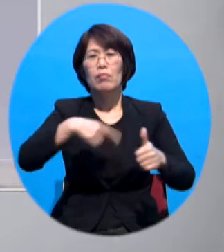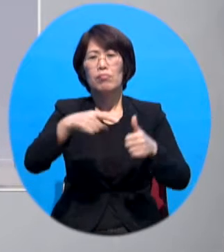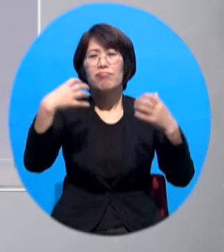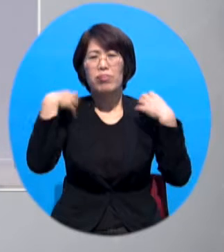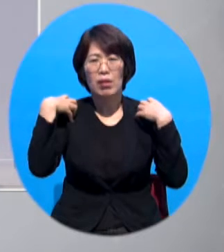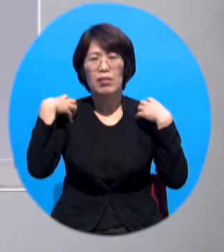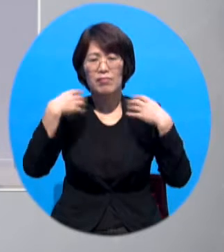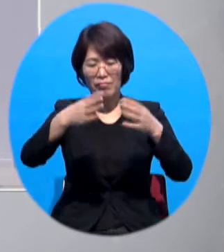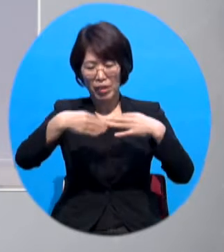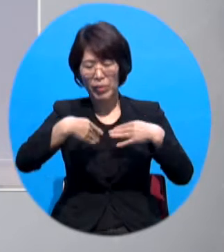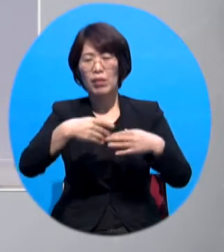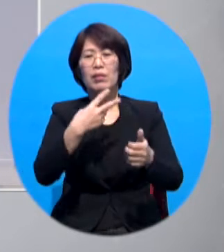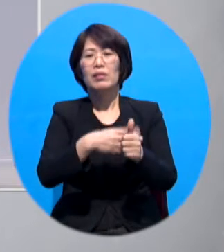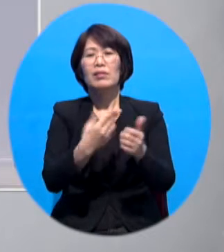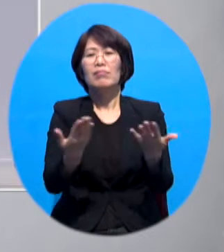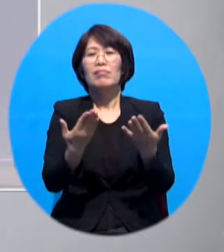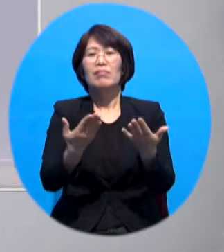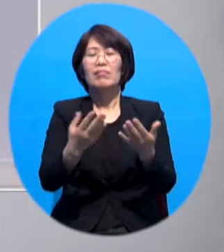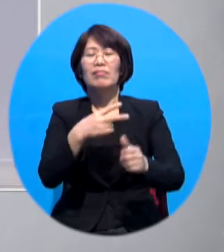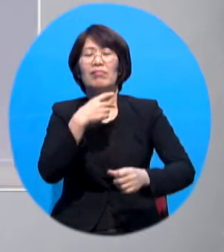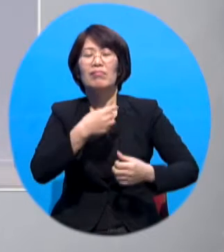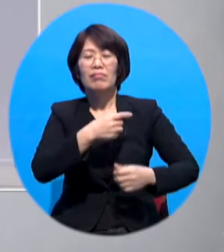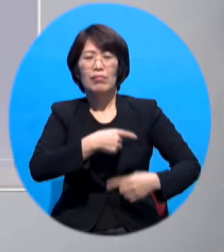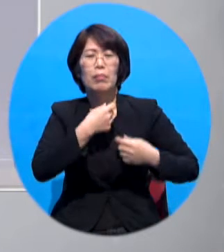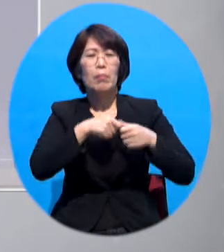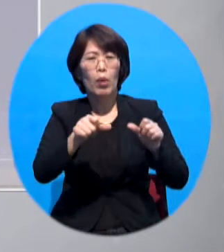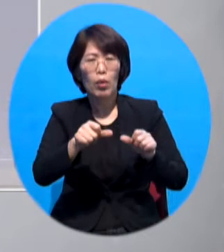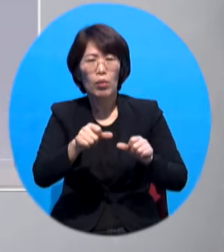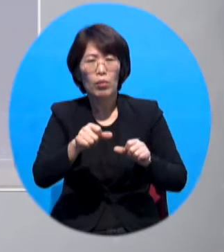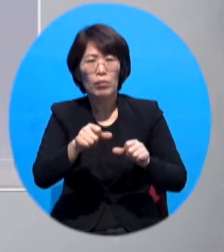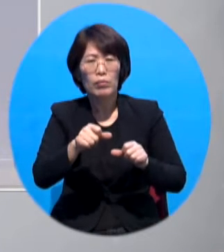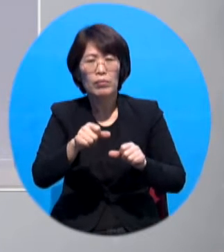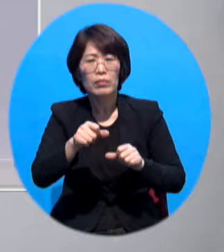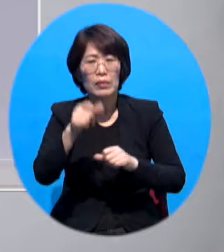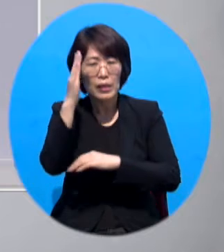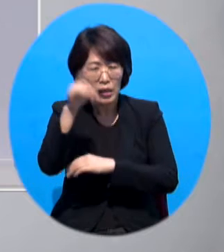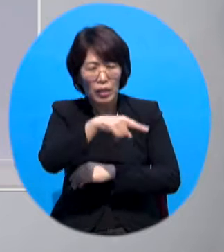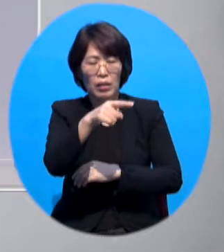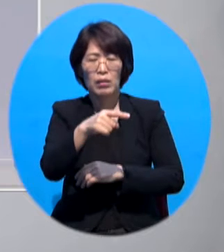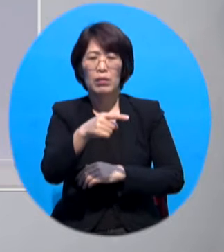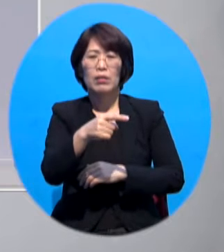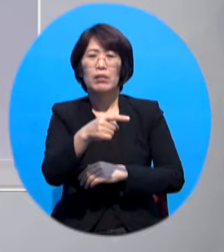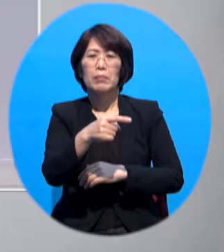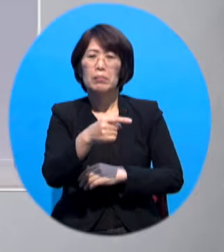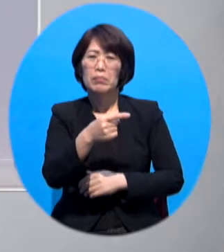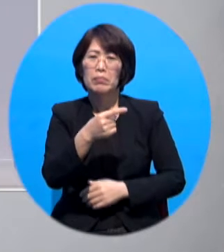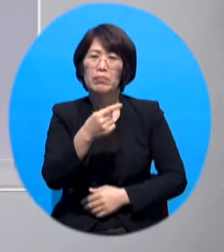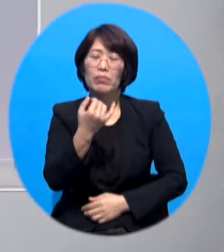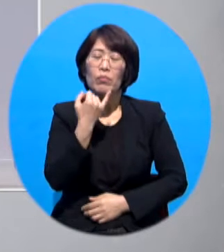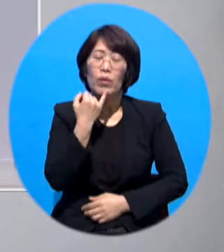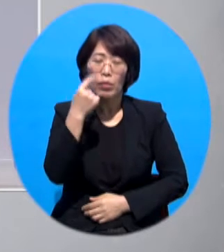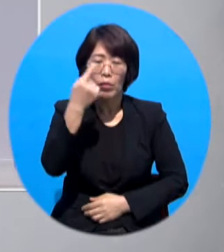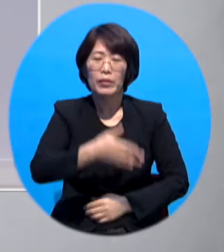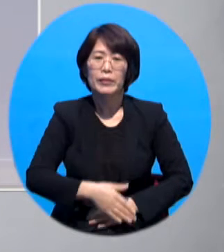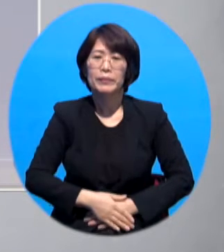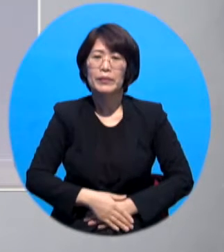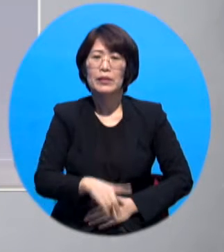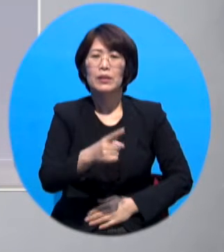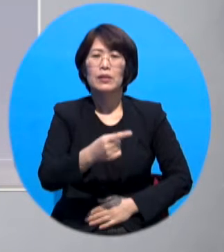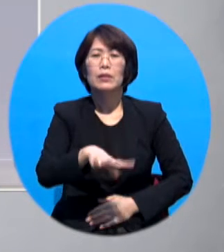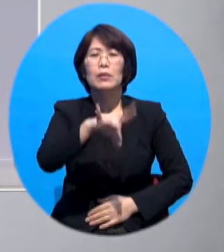폄하하고 우리 직원들의 명예를 훼손하는 것이 과연 교육감 되려는 사람이 할 일인가 발생한 시점은